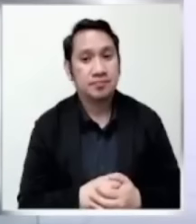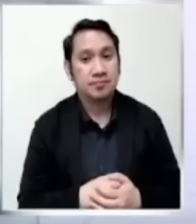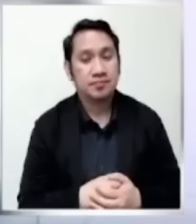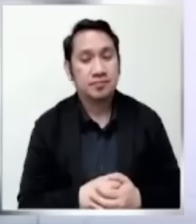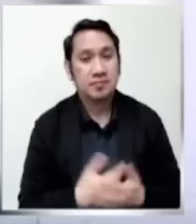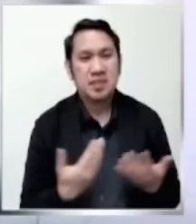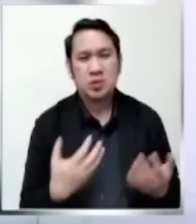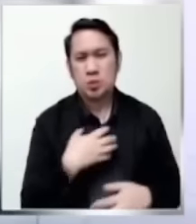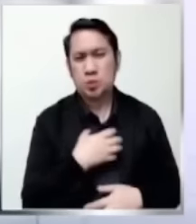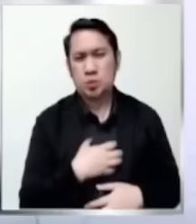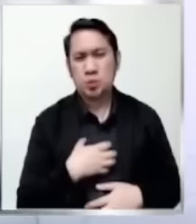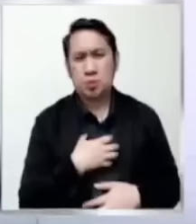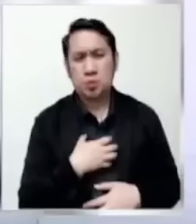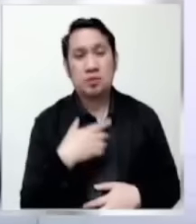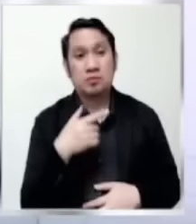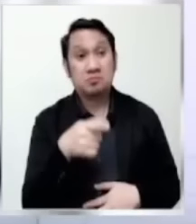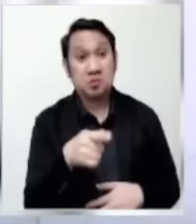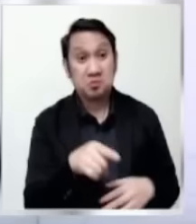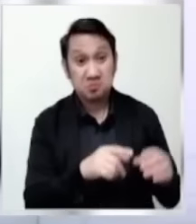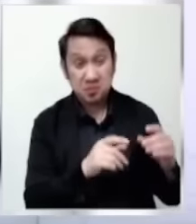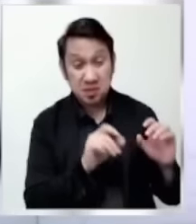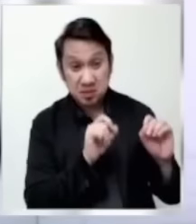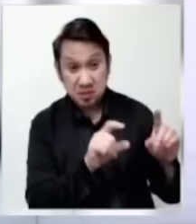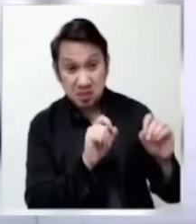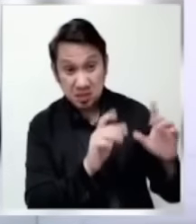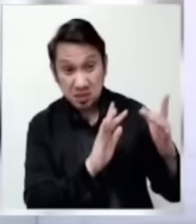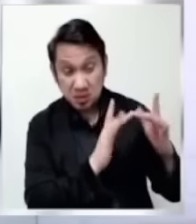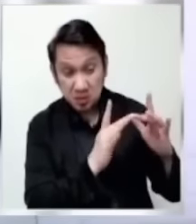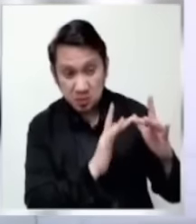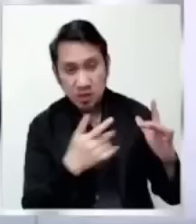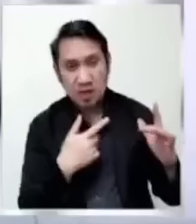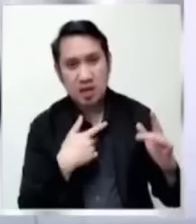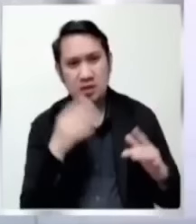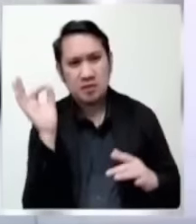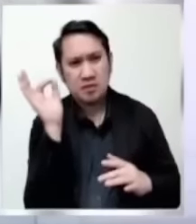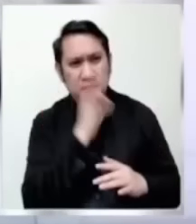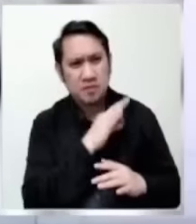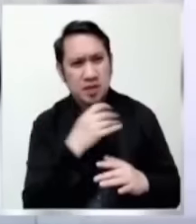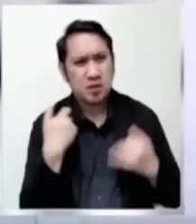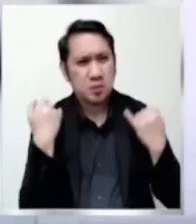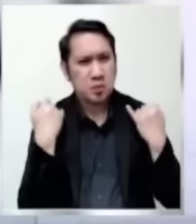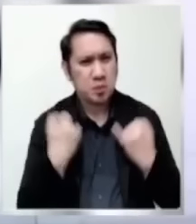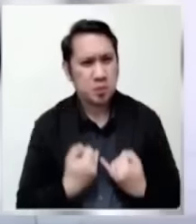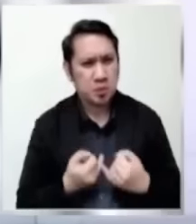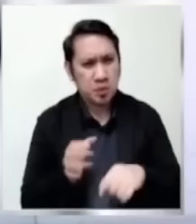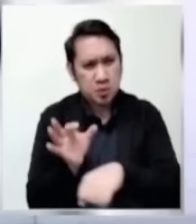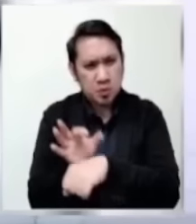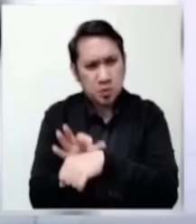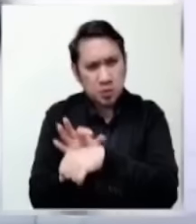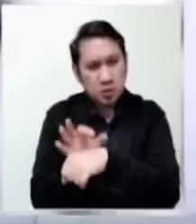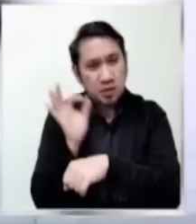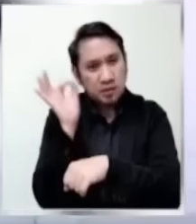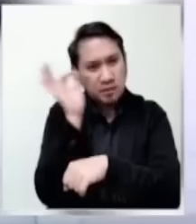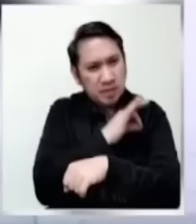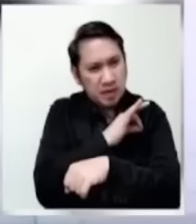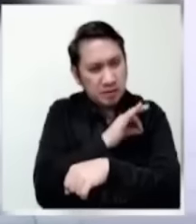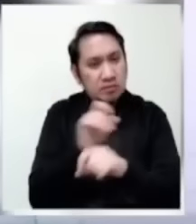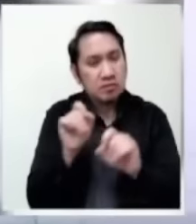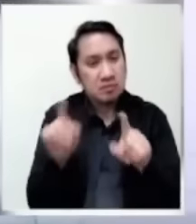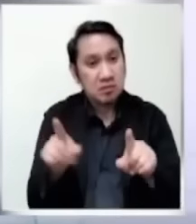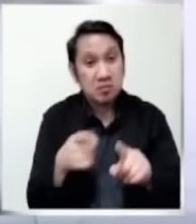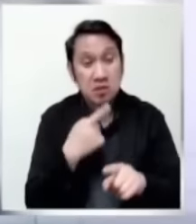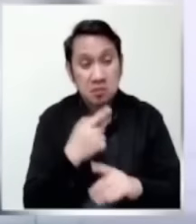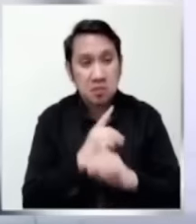Inireklamo ang isang online seller na nagbebenta umano ng peking alahas at relo. Depensa ng suspect, namatayan siya kaya hindi